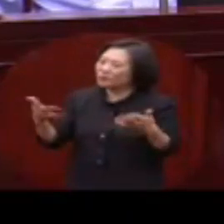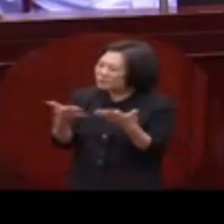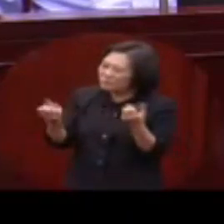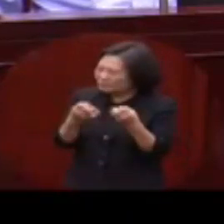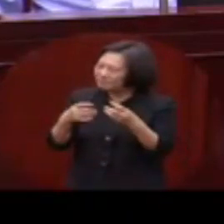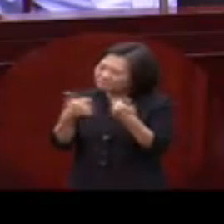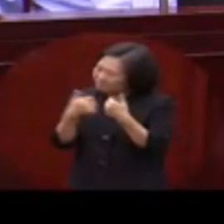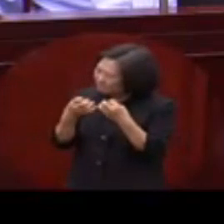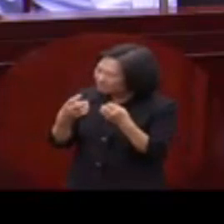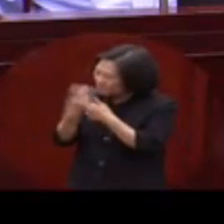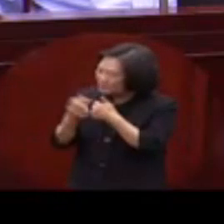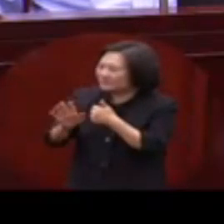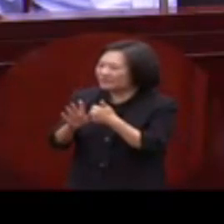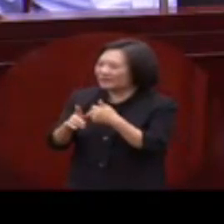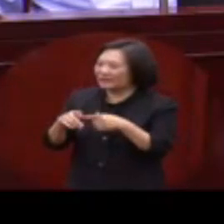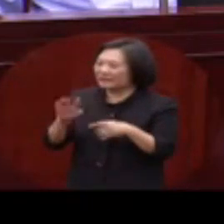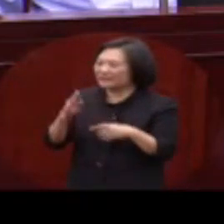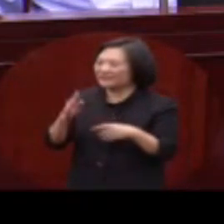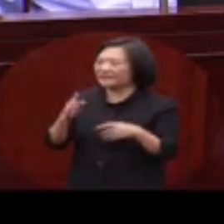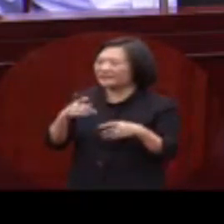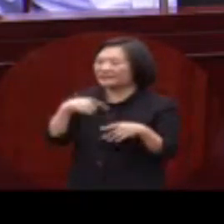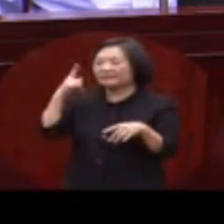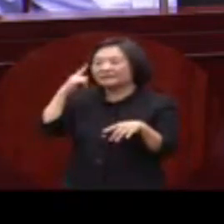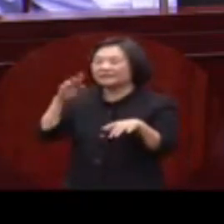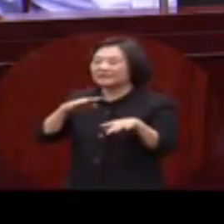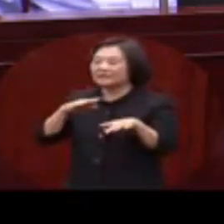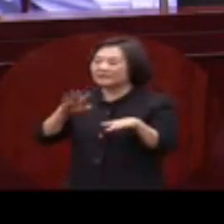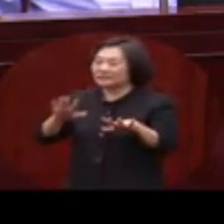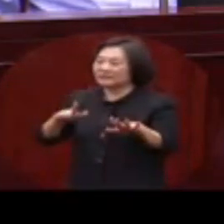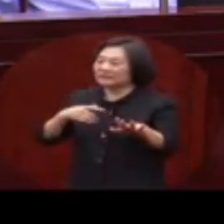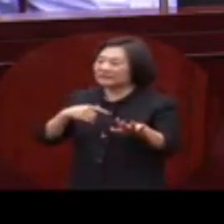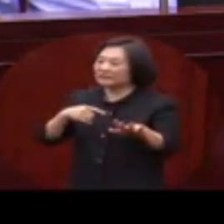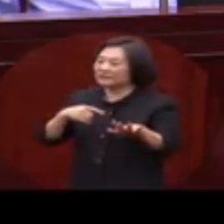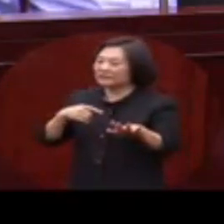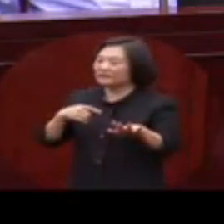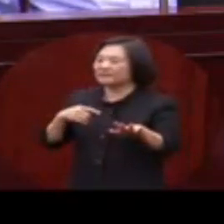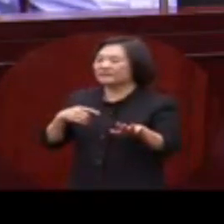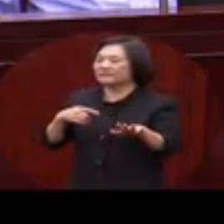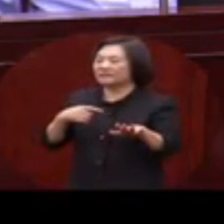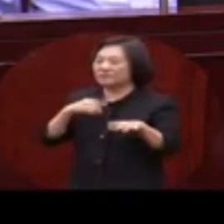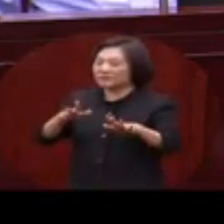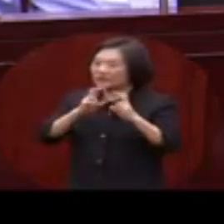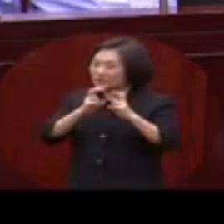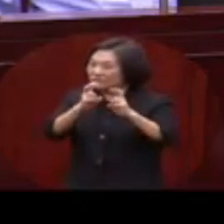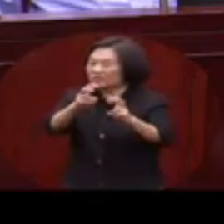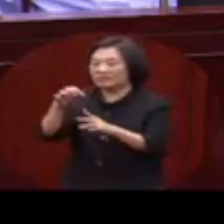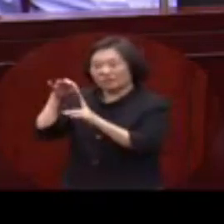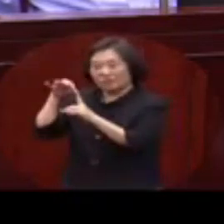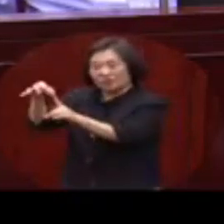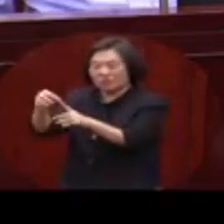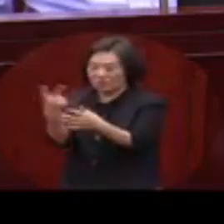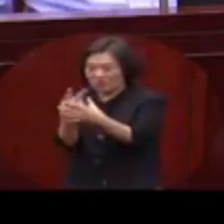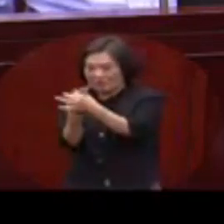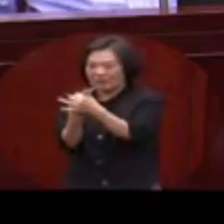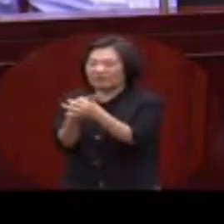的，不过进度不是那么快。我想我们在八横八纵哦，干线公车这已经确立了，所以捷运加干线公车就是